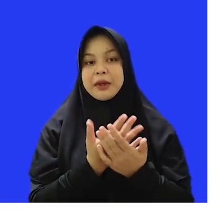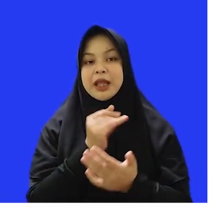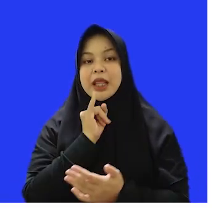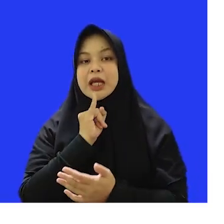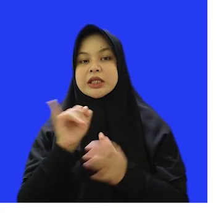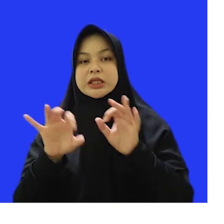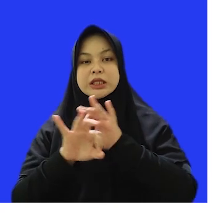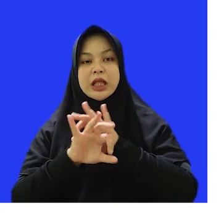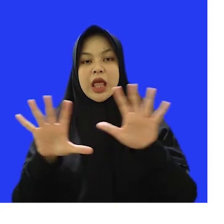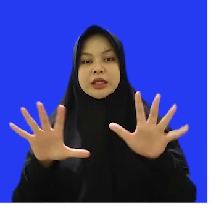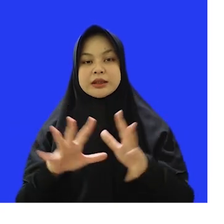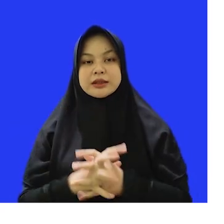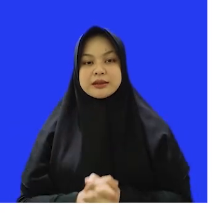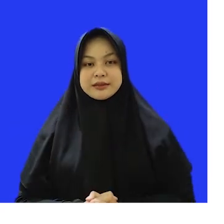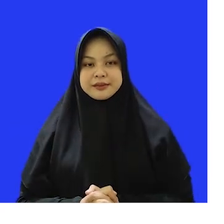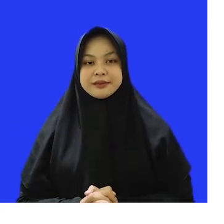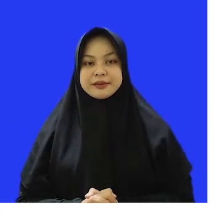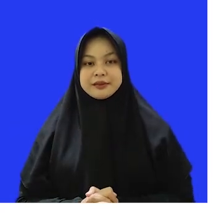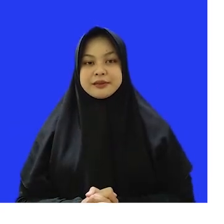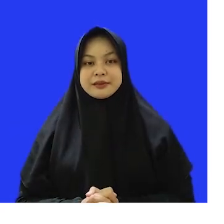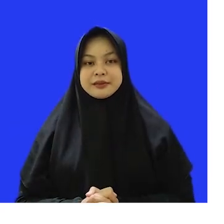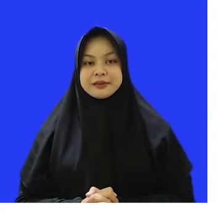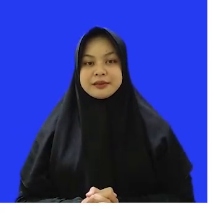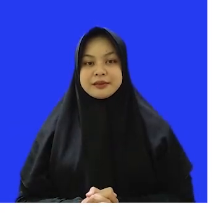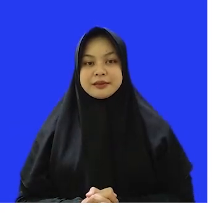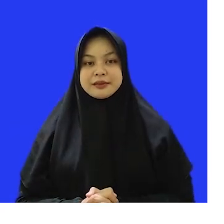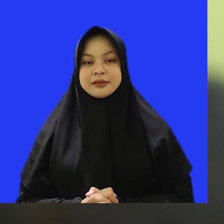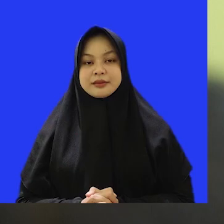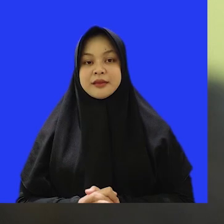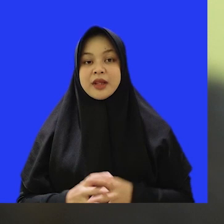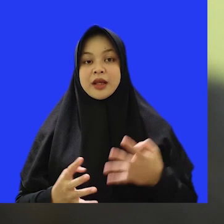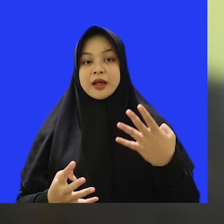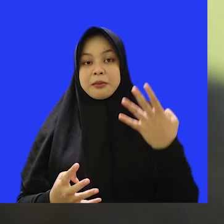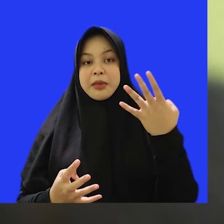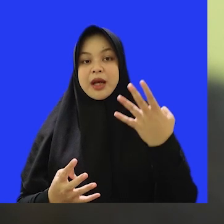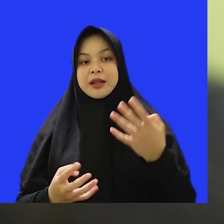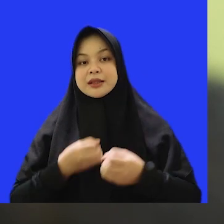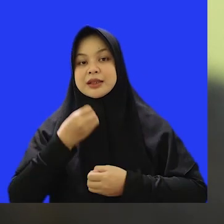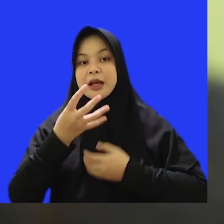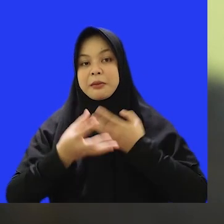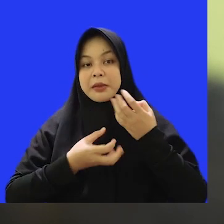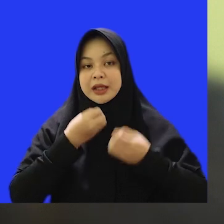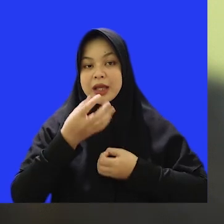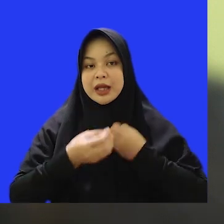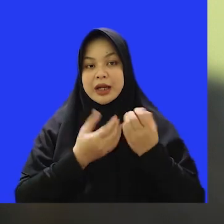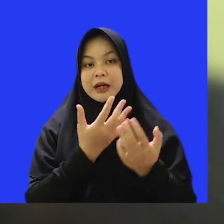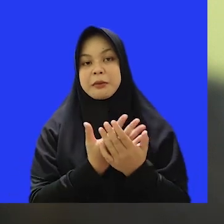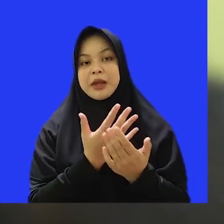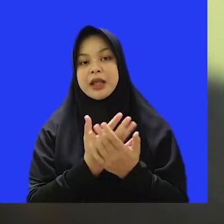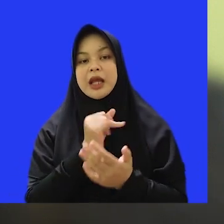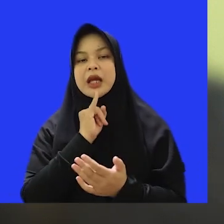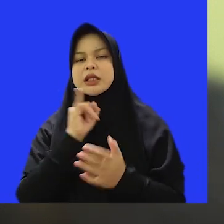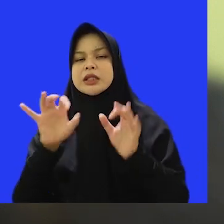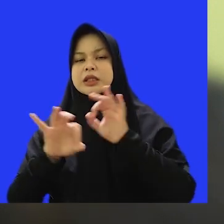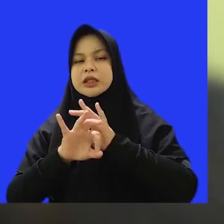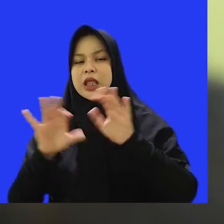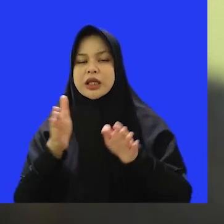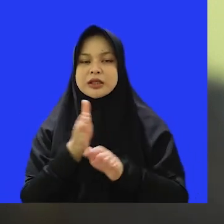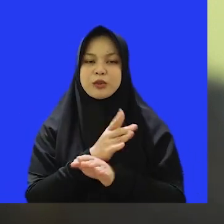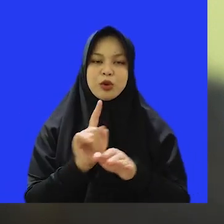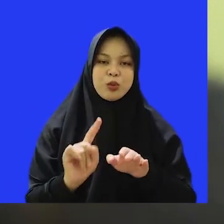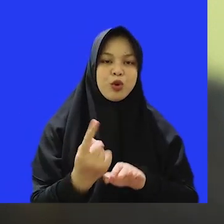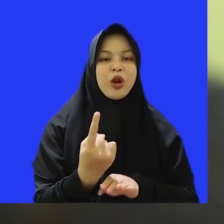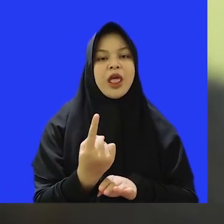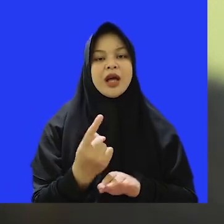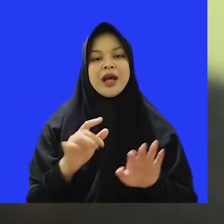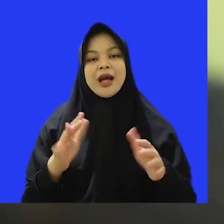Sampaikan tujuannya dan minta izin dengan jelas. Keempat, sampaikan dan minta izin dengan jelas sebelum